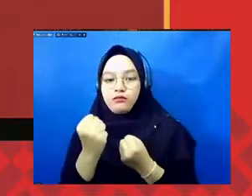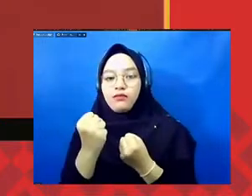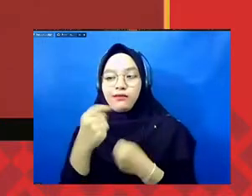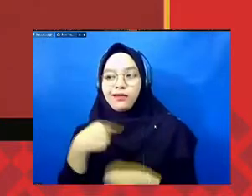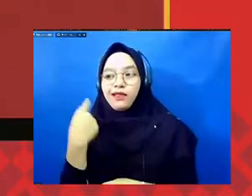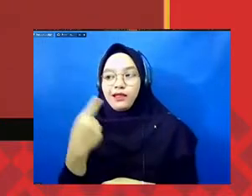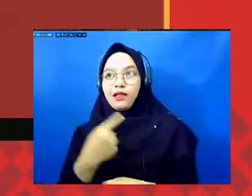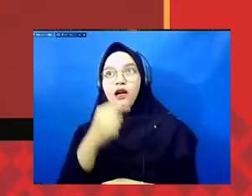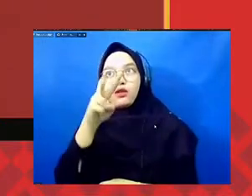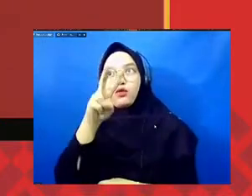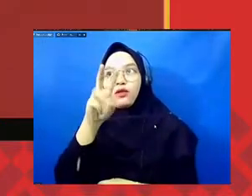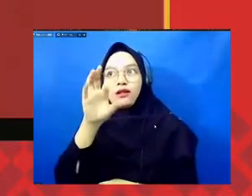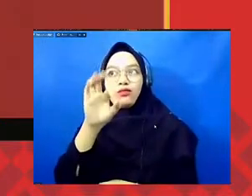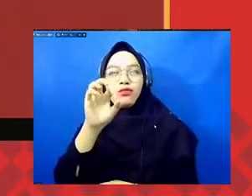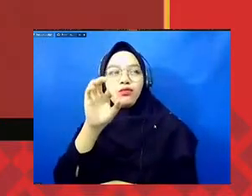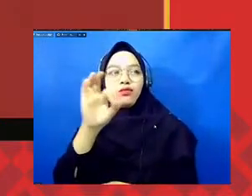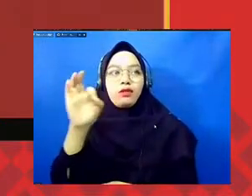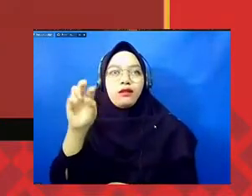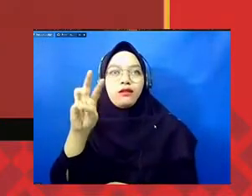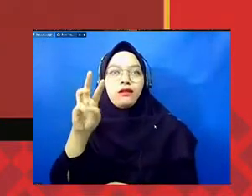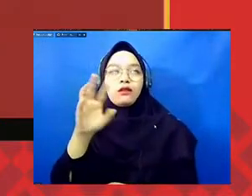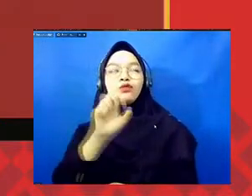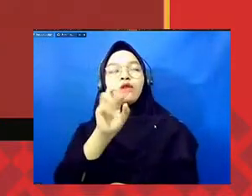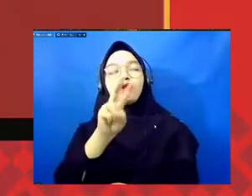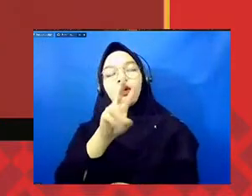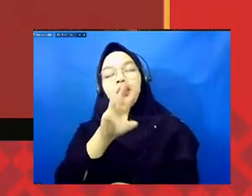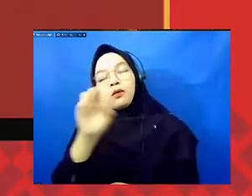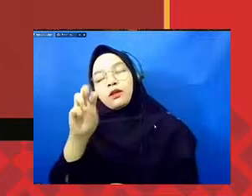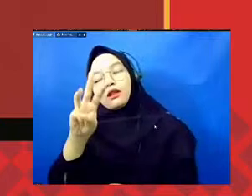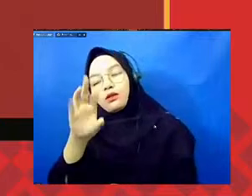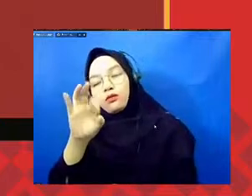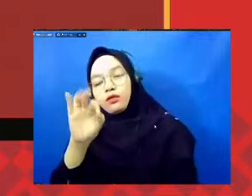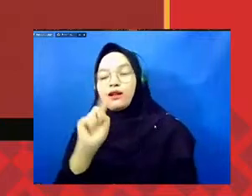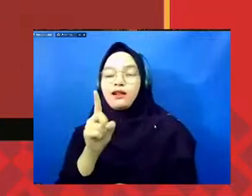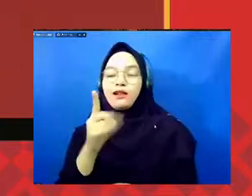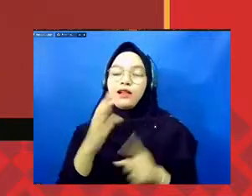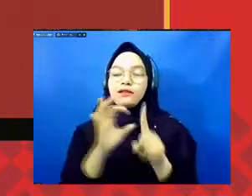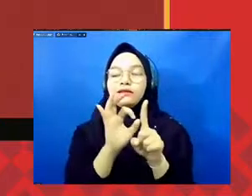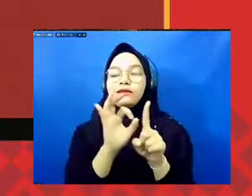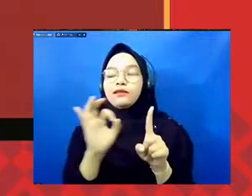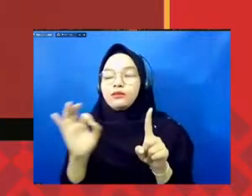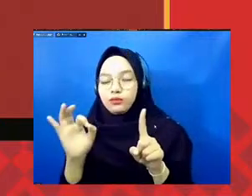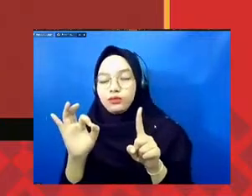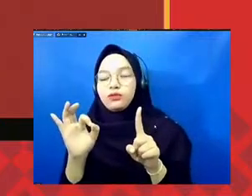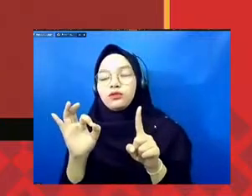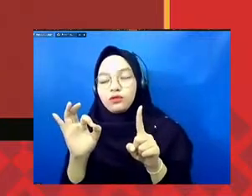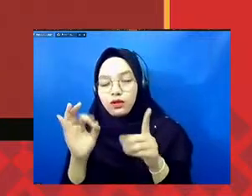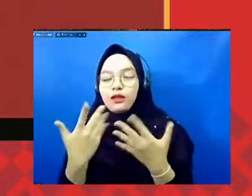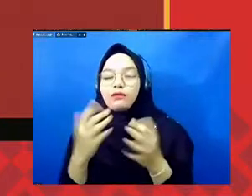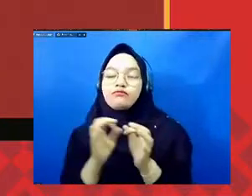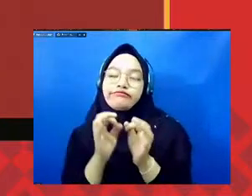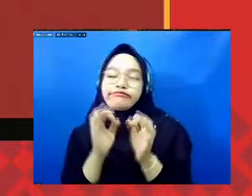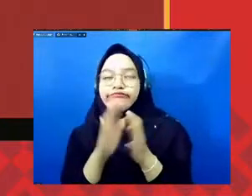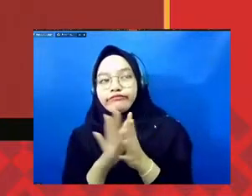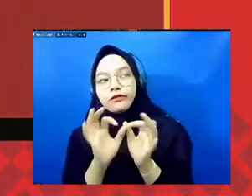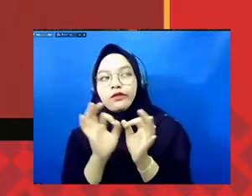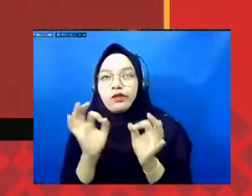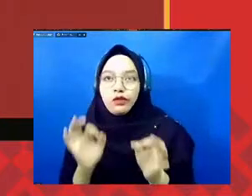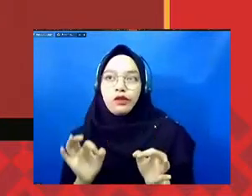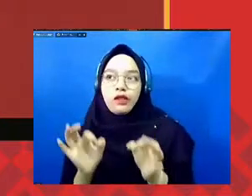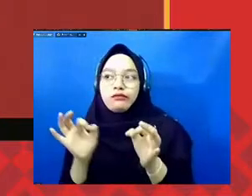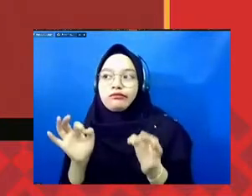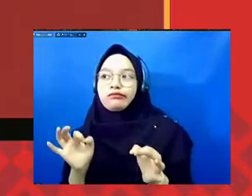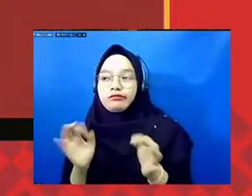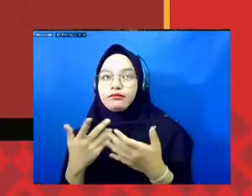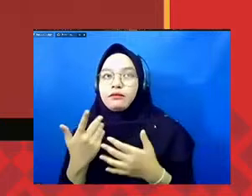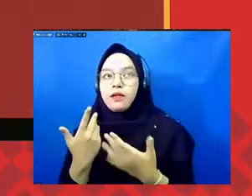2030 akan ada 1000 Human Rights Cities approach atau Human Rights Cities regions